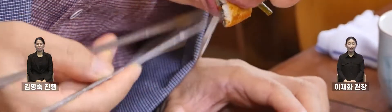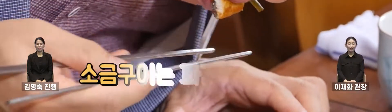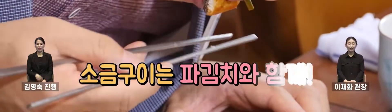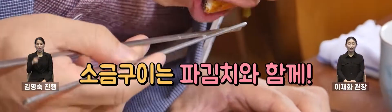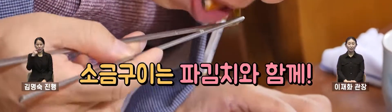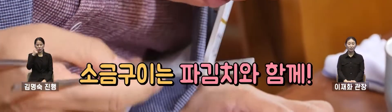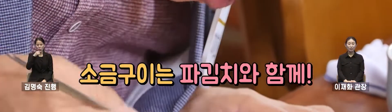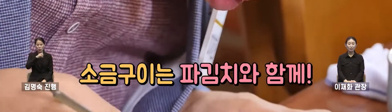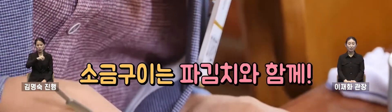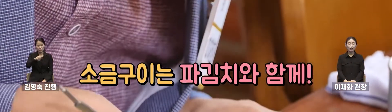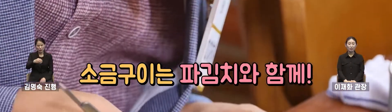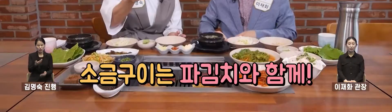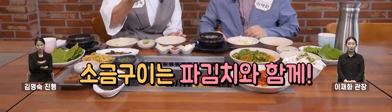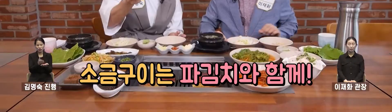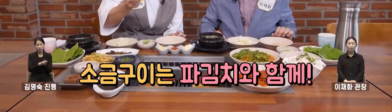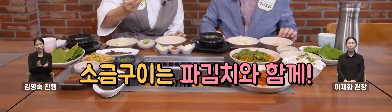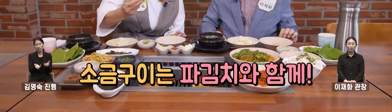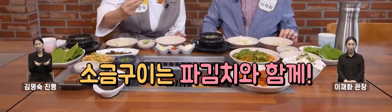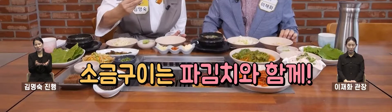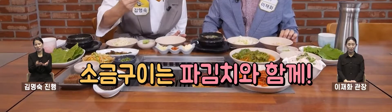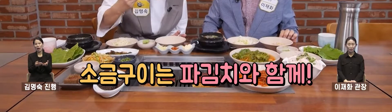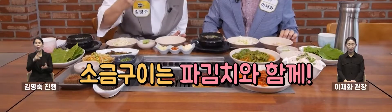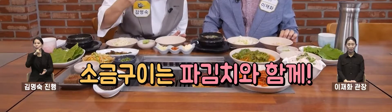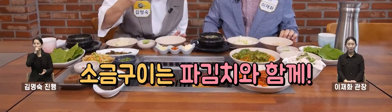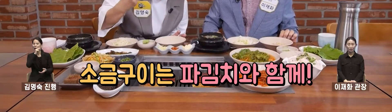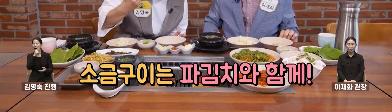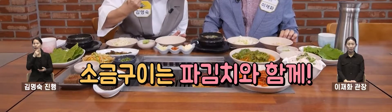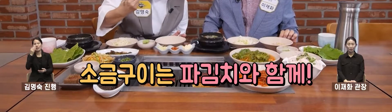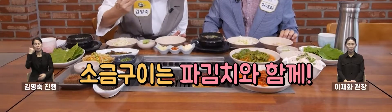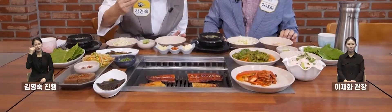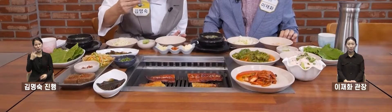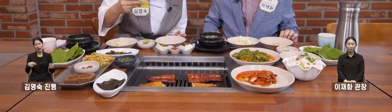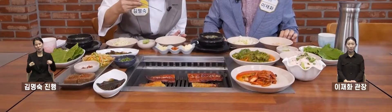이게 소금구이는 파김치와.